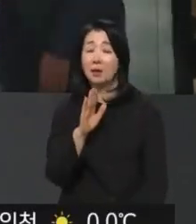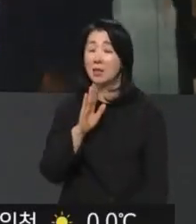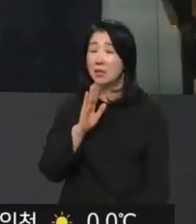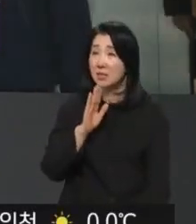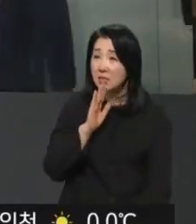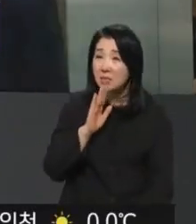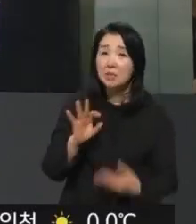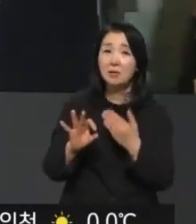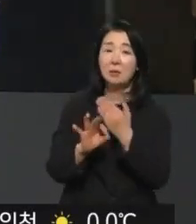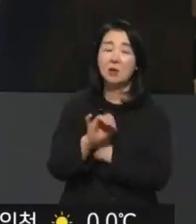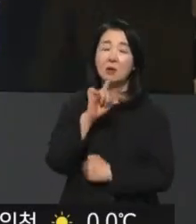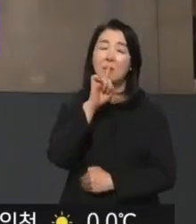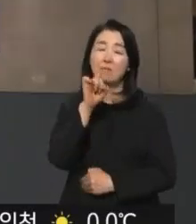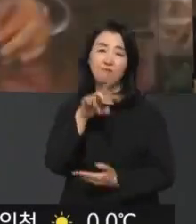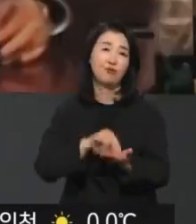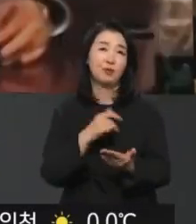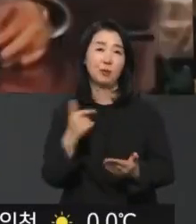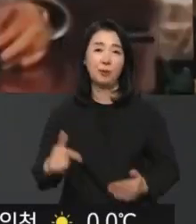파급력이 큰 사안입니다.